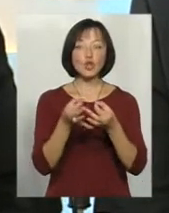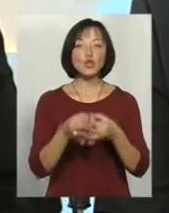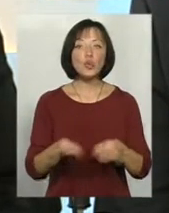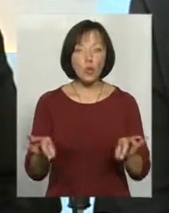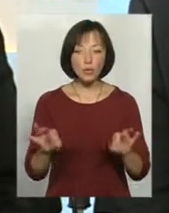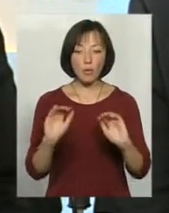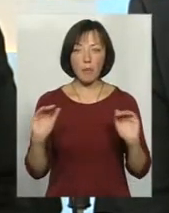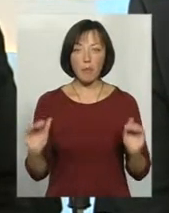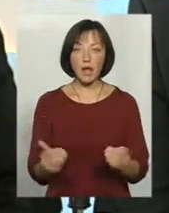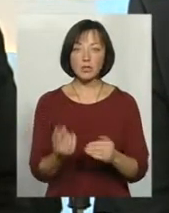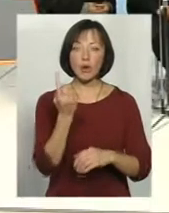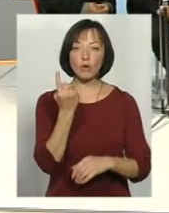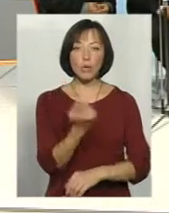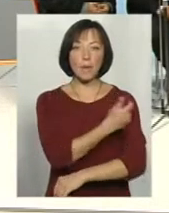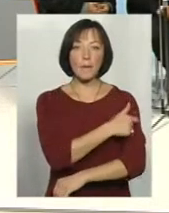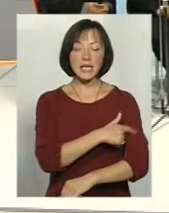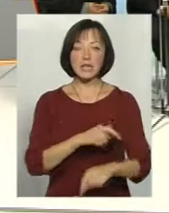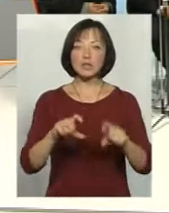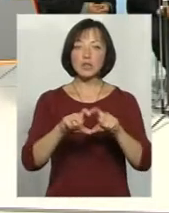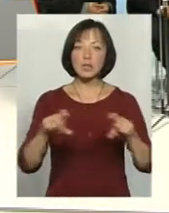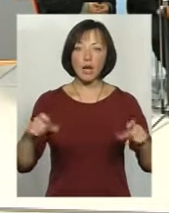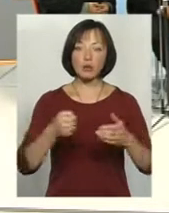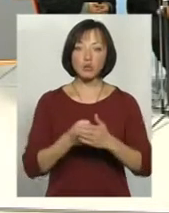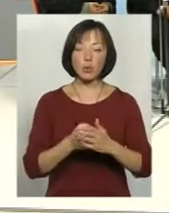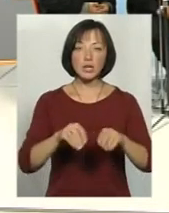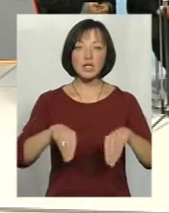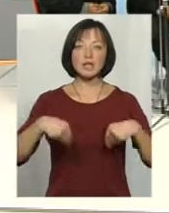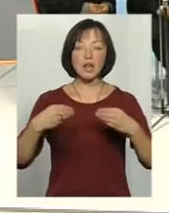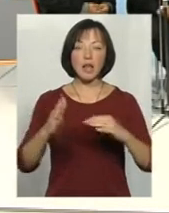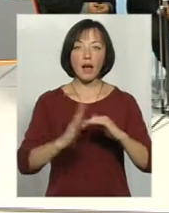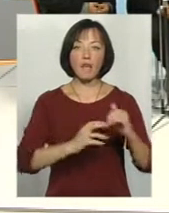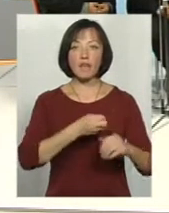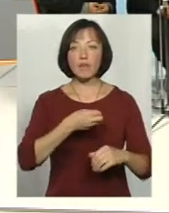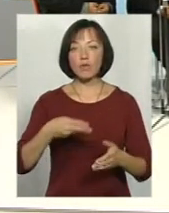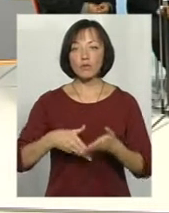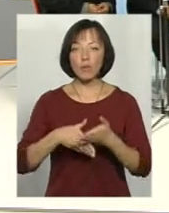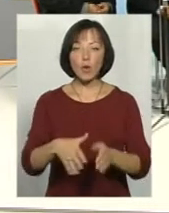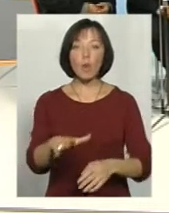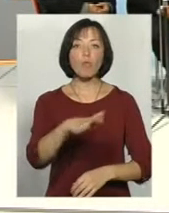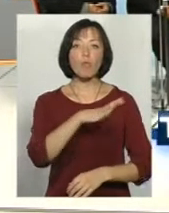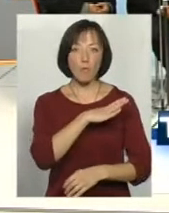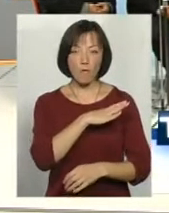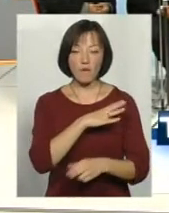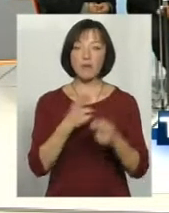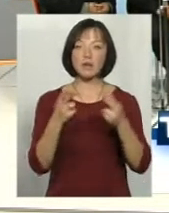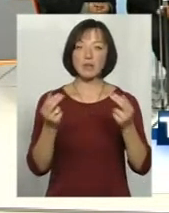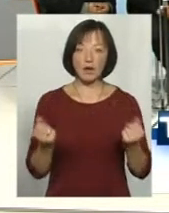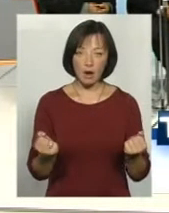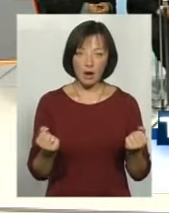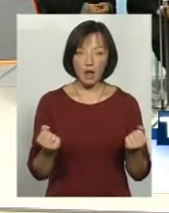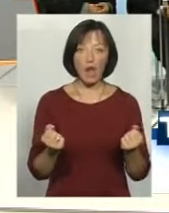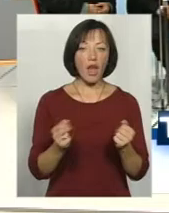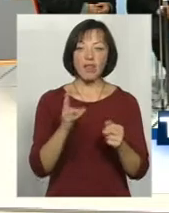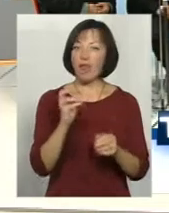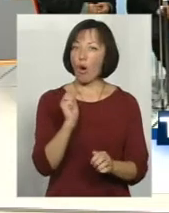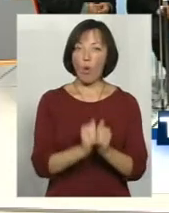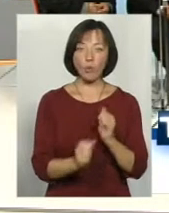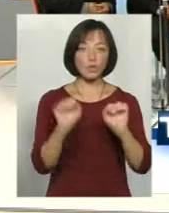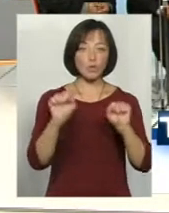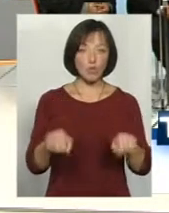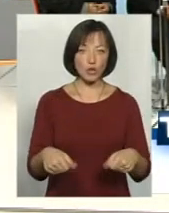Принаймні, щоб доступ в межах одного медичного закладу до надання кваліфікованої допомоги, він був. Так. Тому що не кожен може,